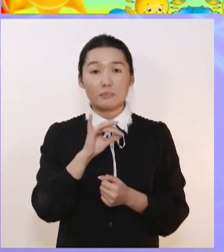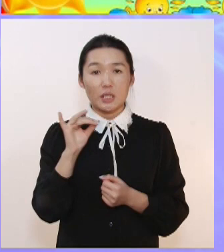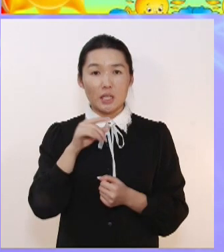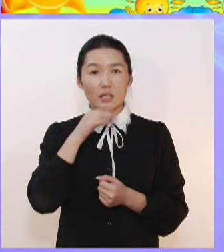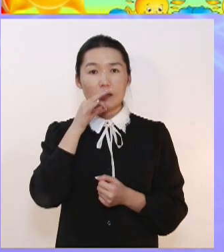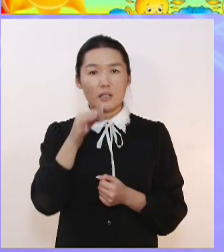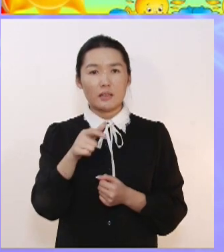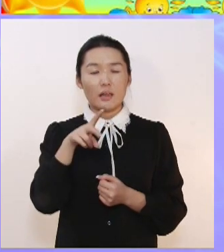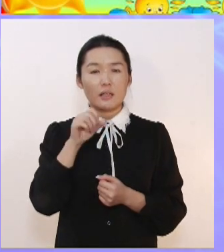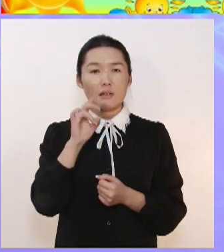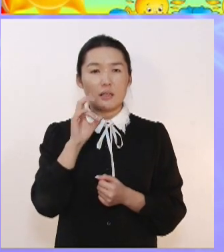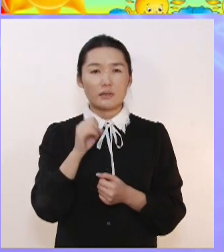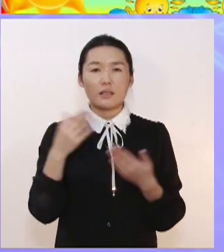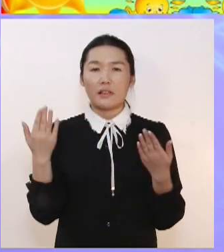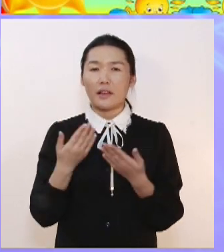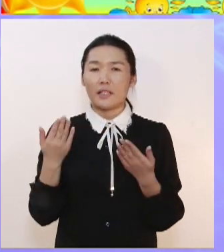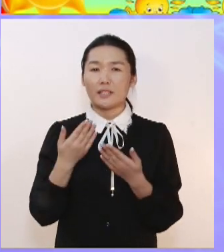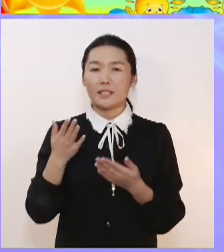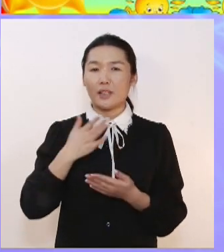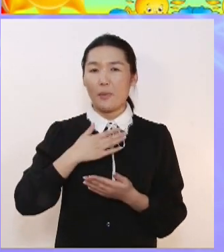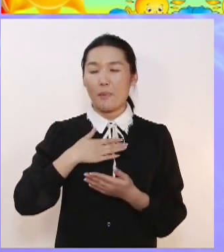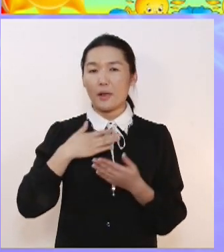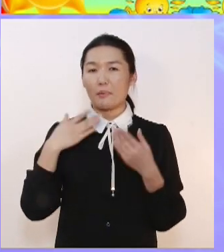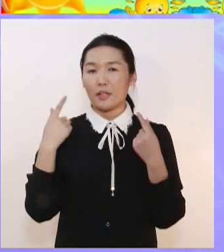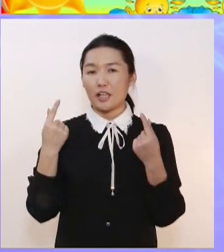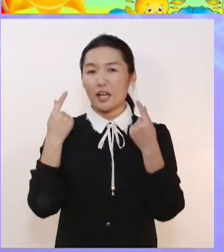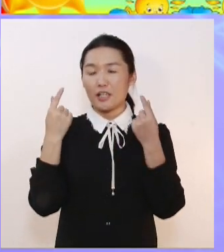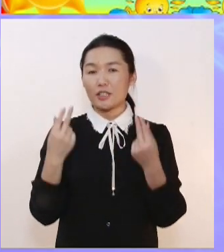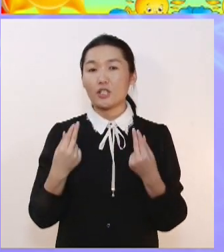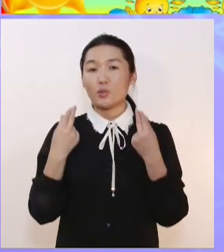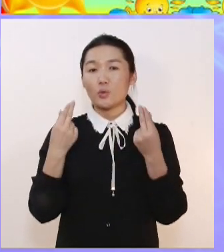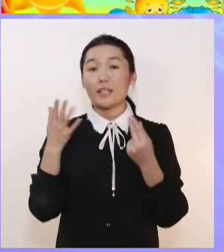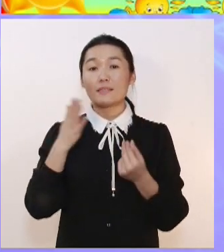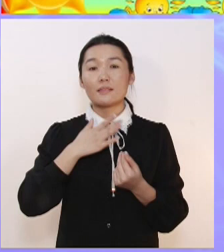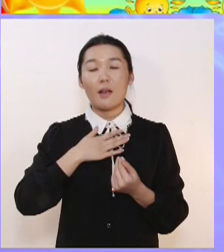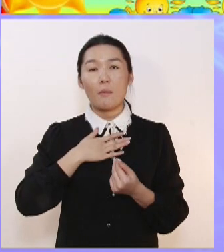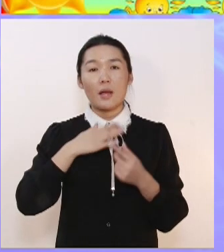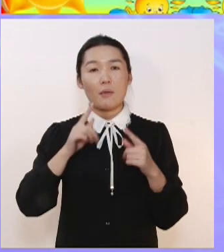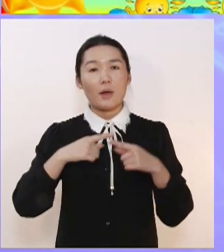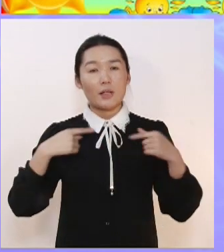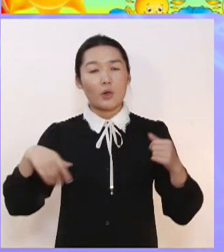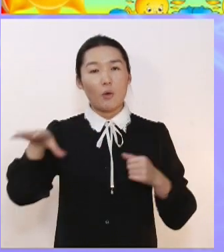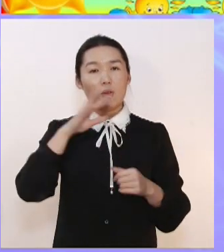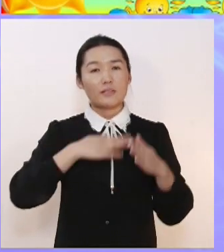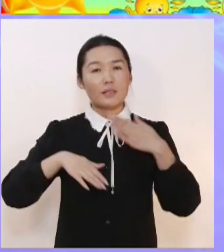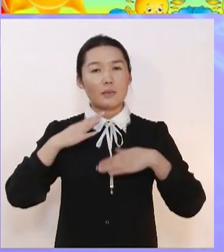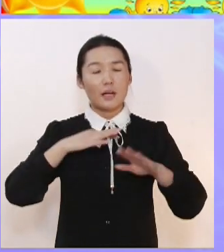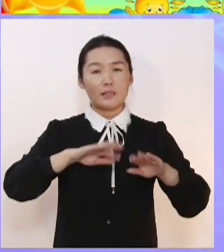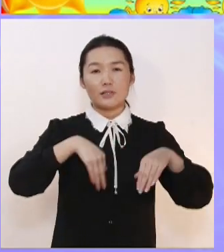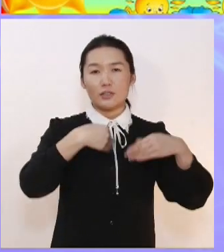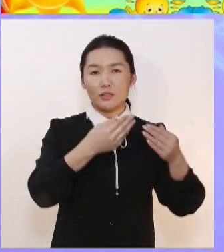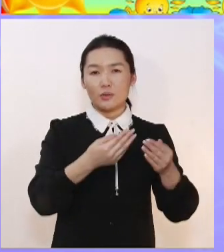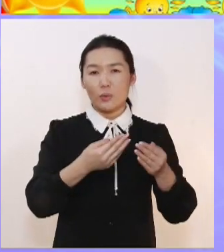сказали гласные: «Какие мы прекрасные! Чудесно мы поем, всем радость несем!»